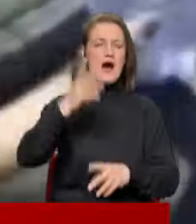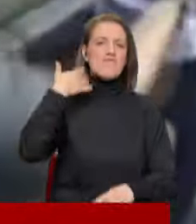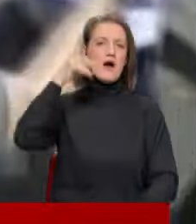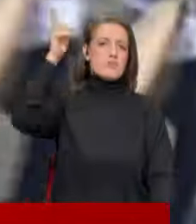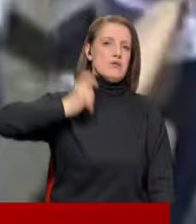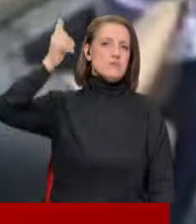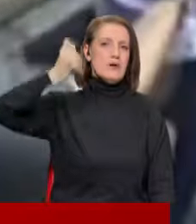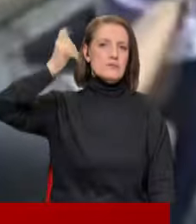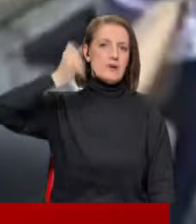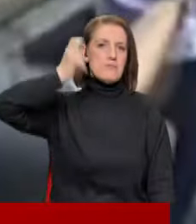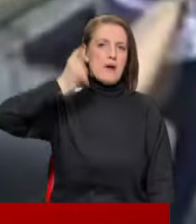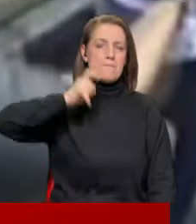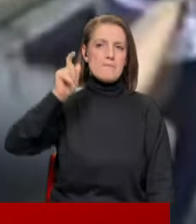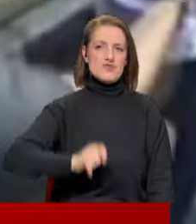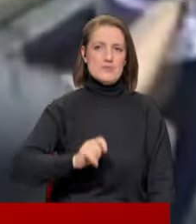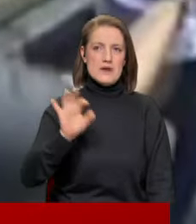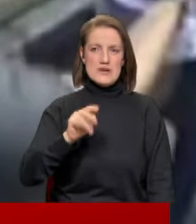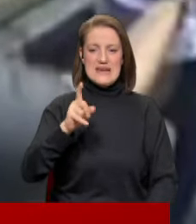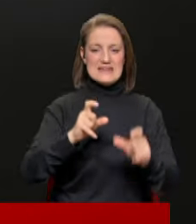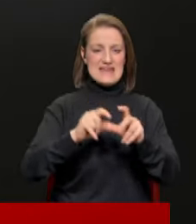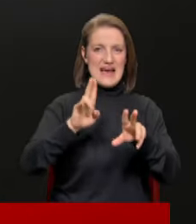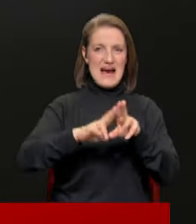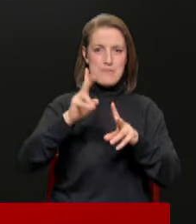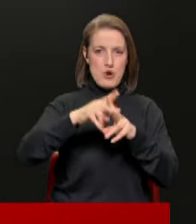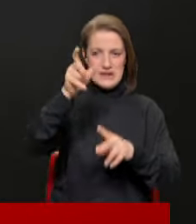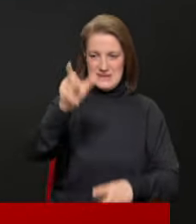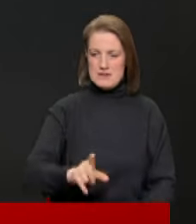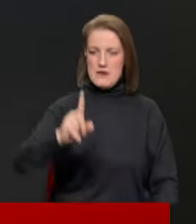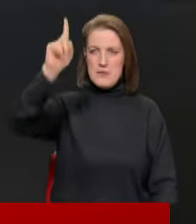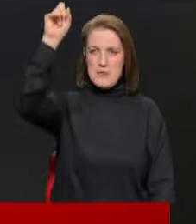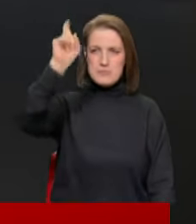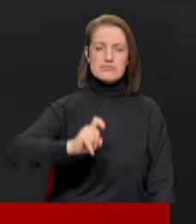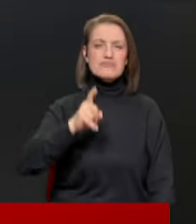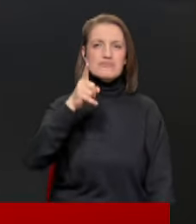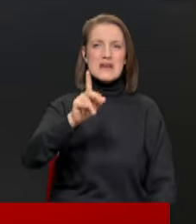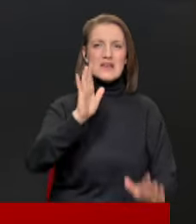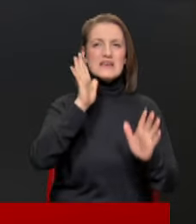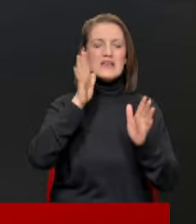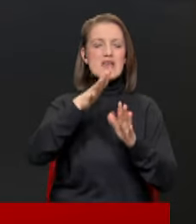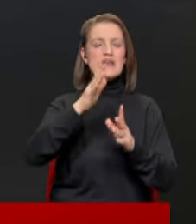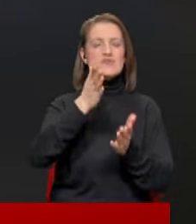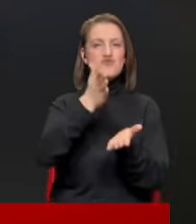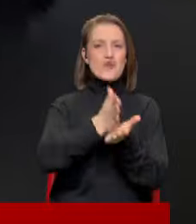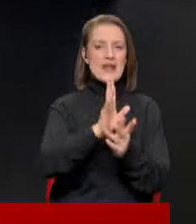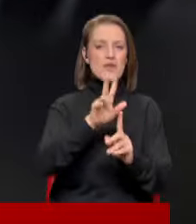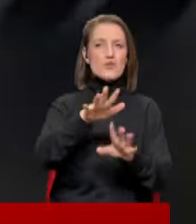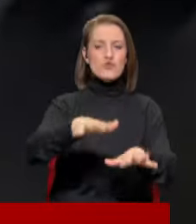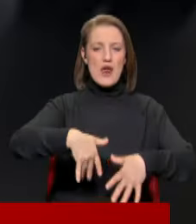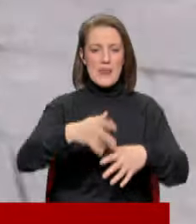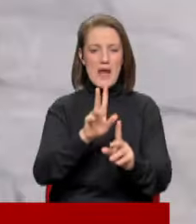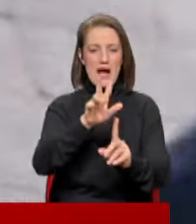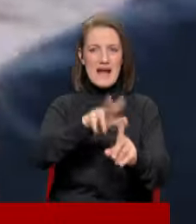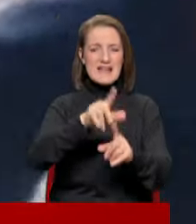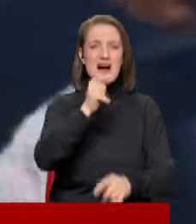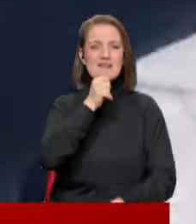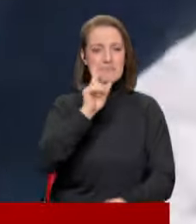ateş açmaya başladı O polislerden sk'nın silahından çıkan Kurşun Cemevinde cenaze törenine katılan Uğur Kurt'un başına